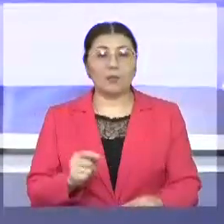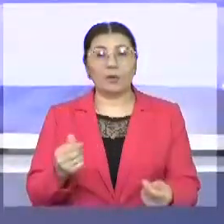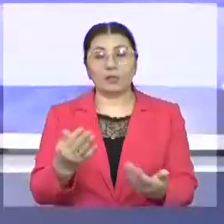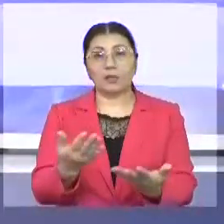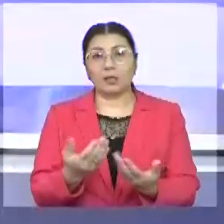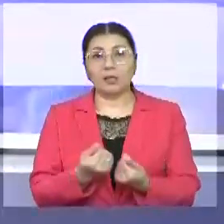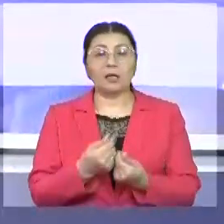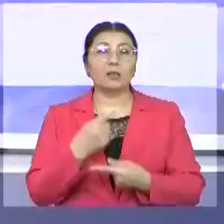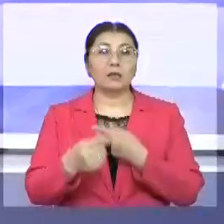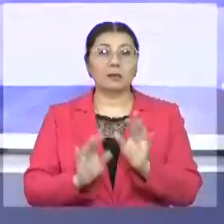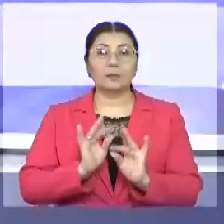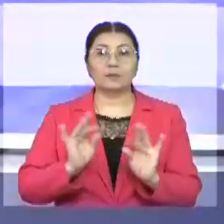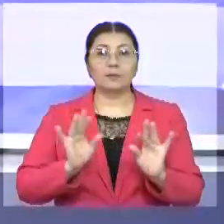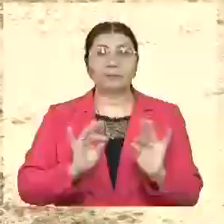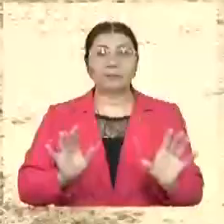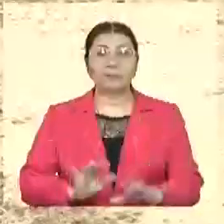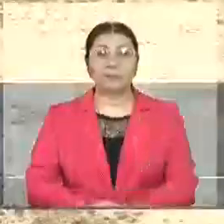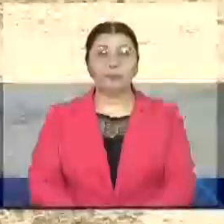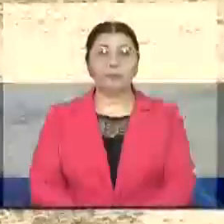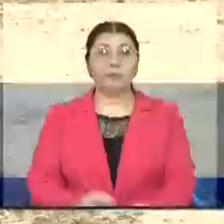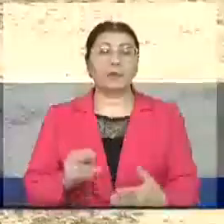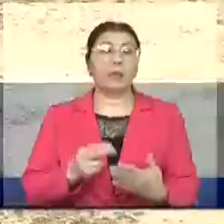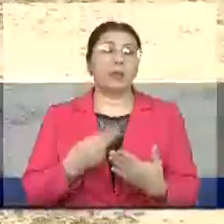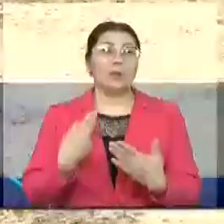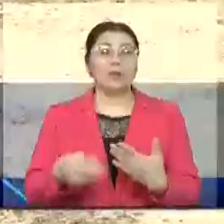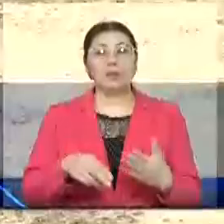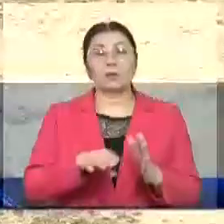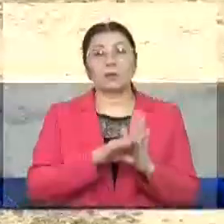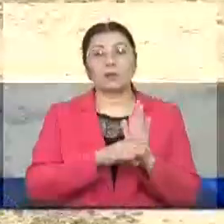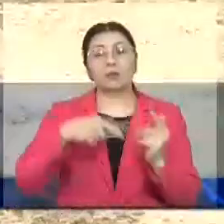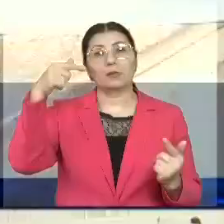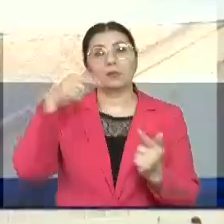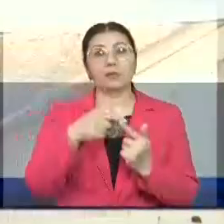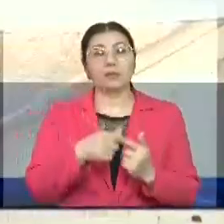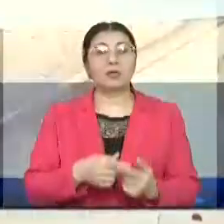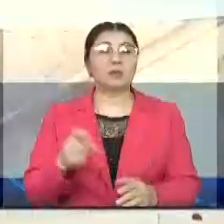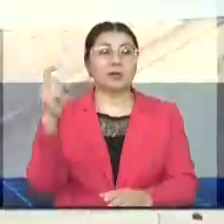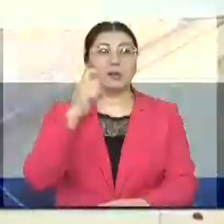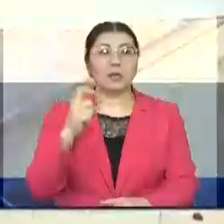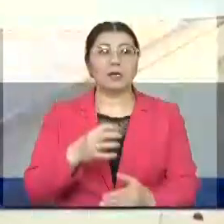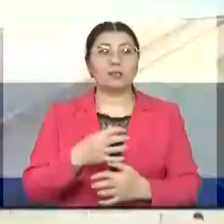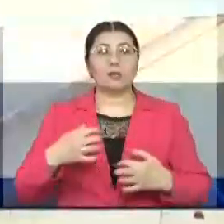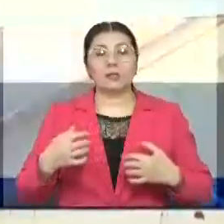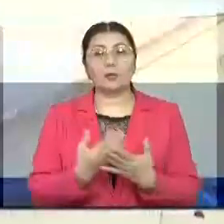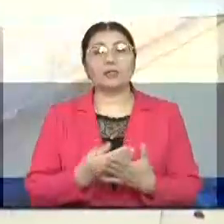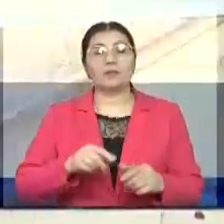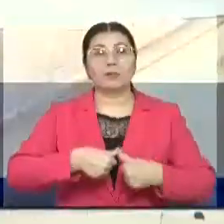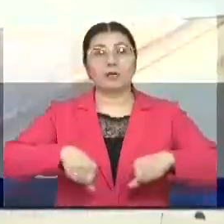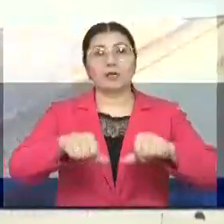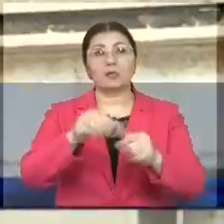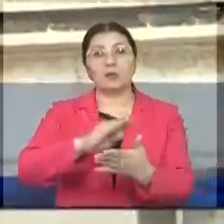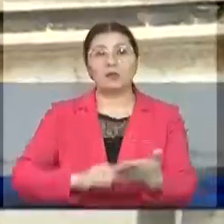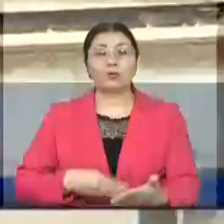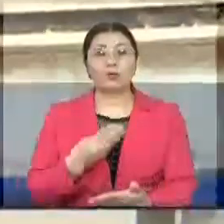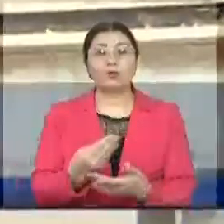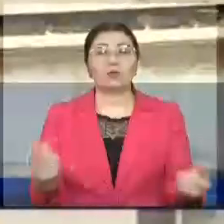қалай болмақ, әріптесім біліп келді. Бекітілген алгоритм бойынша мал иесі алдымен жергілікті жердегі залалды өтеу жөнінде комиссияға өтініш жасауы